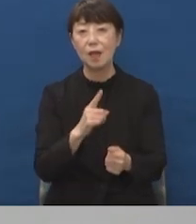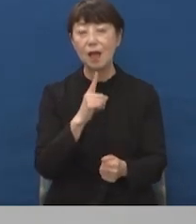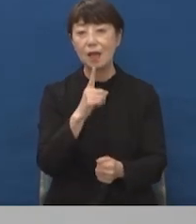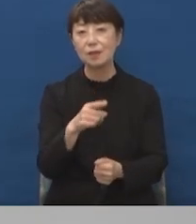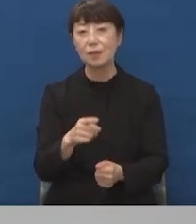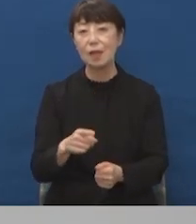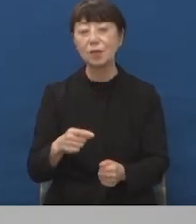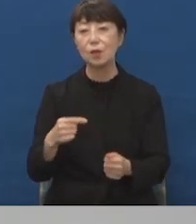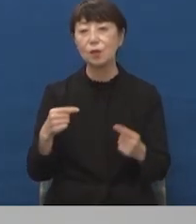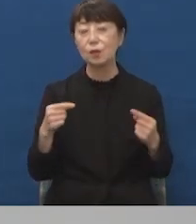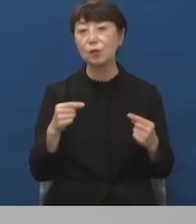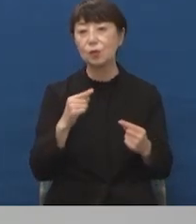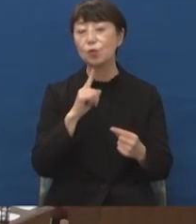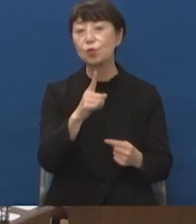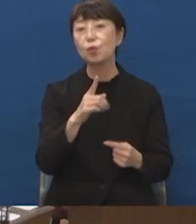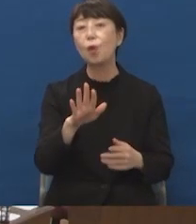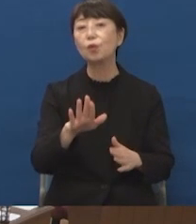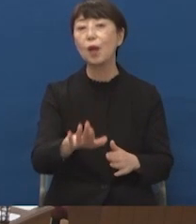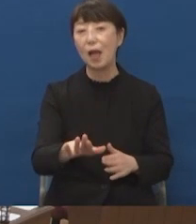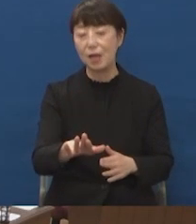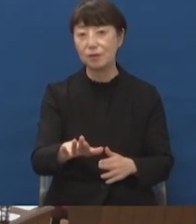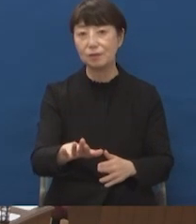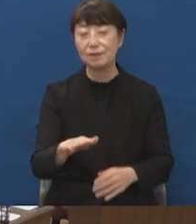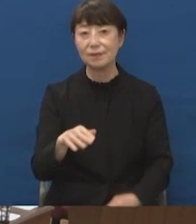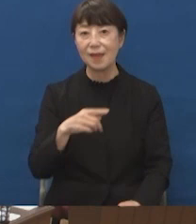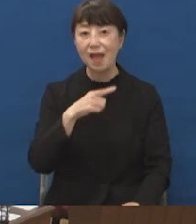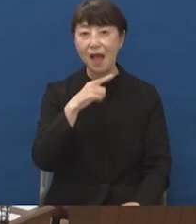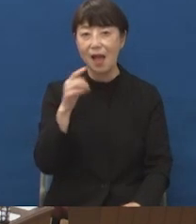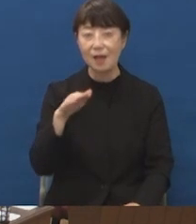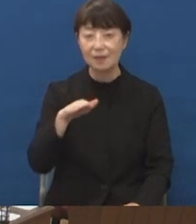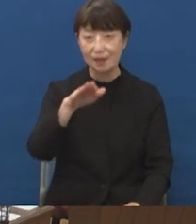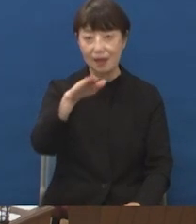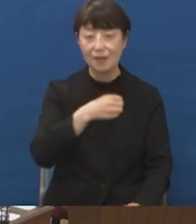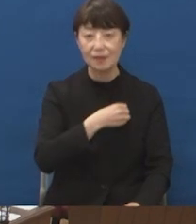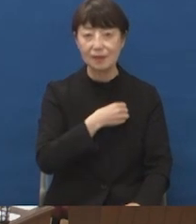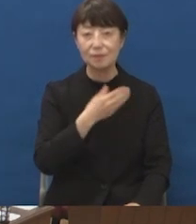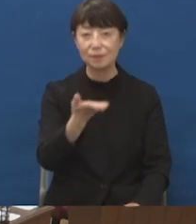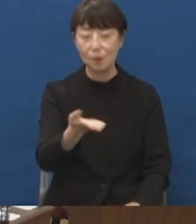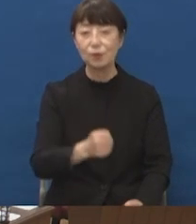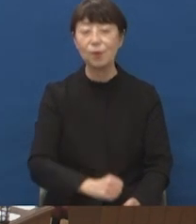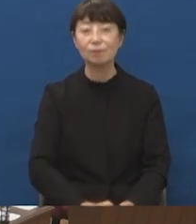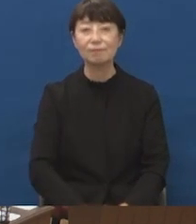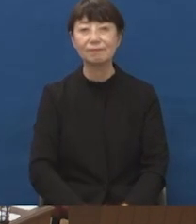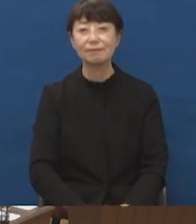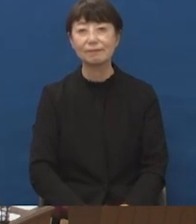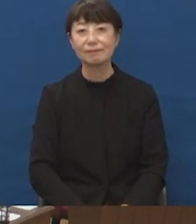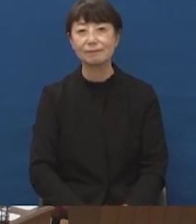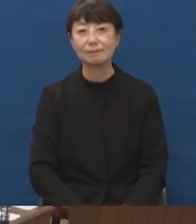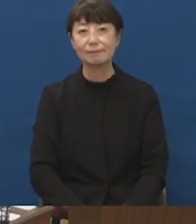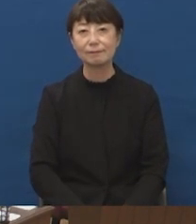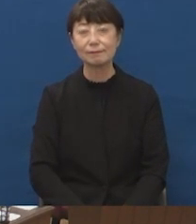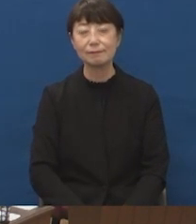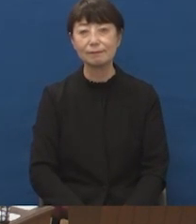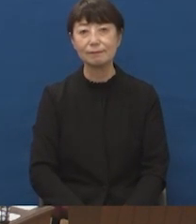これを許します。赤坂仁議員。赤坂議員。